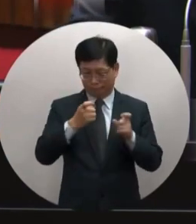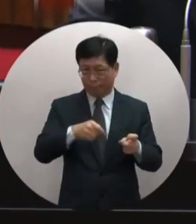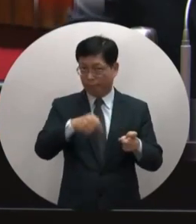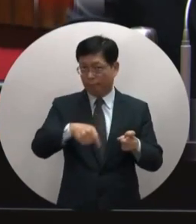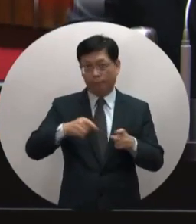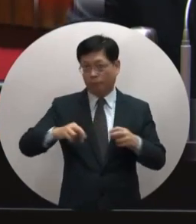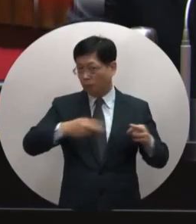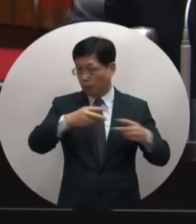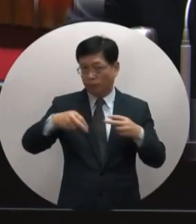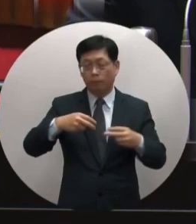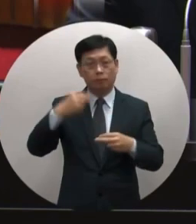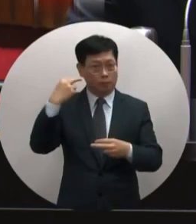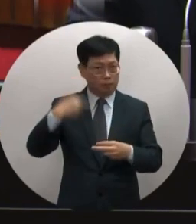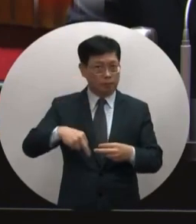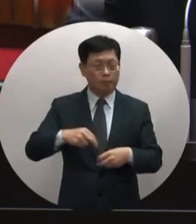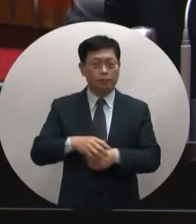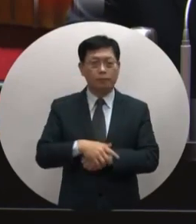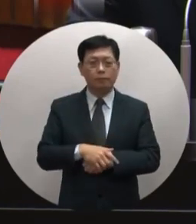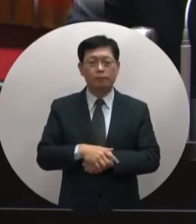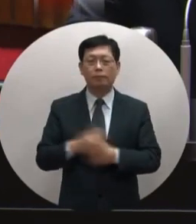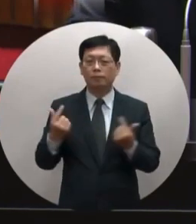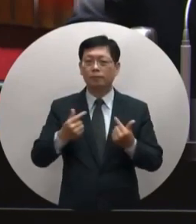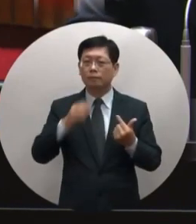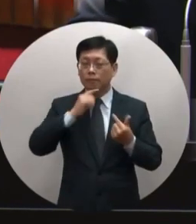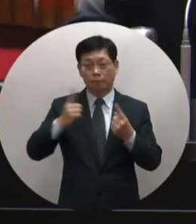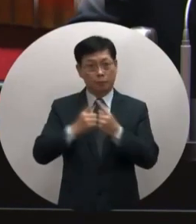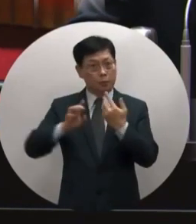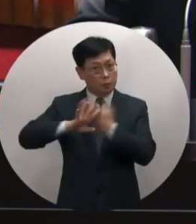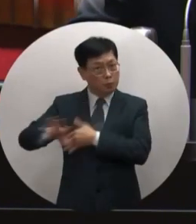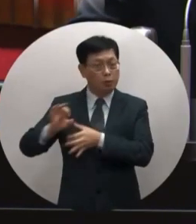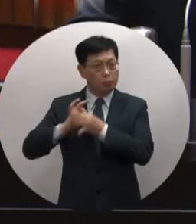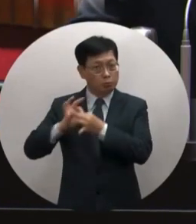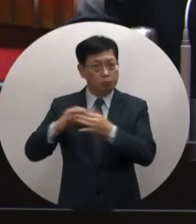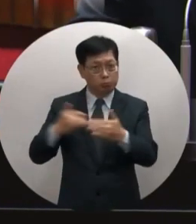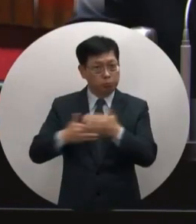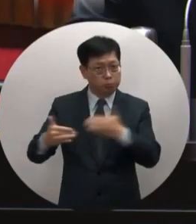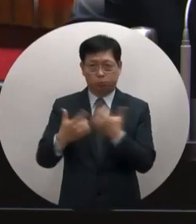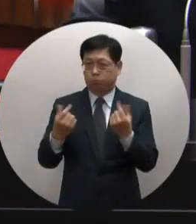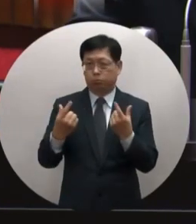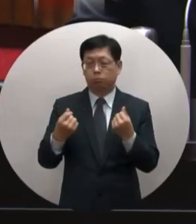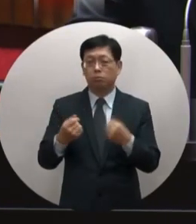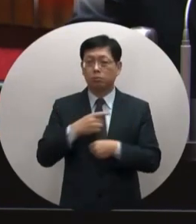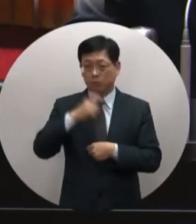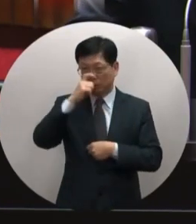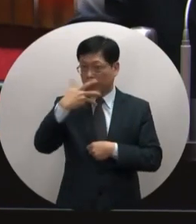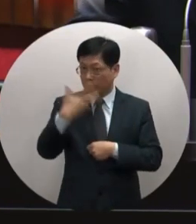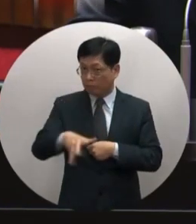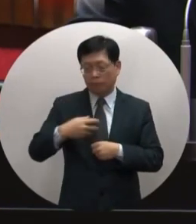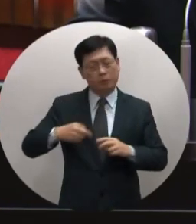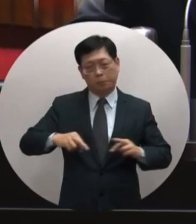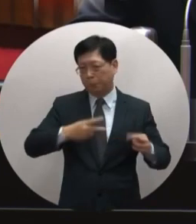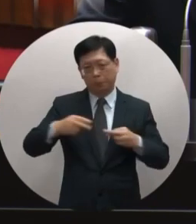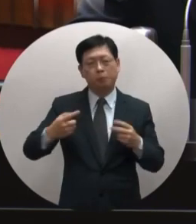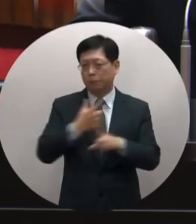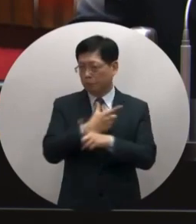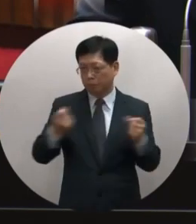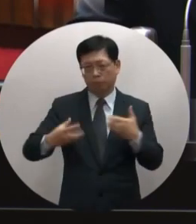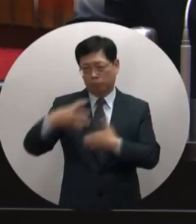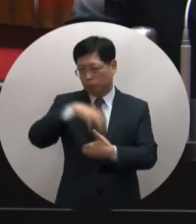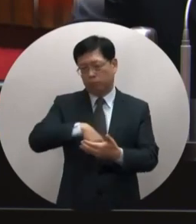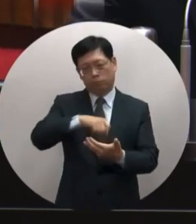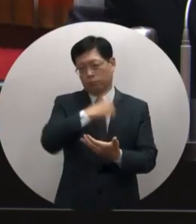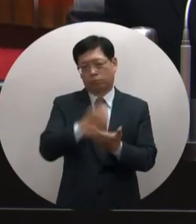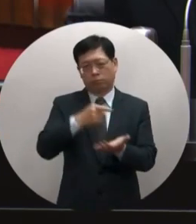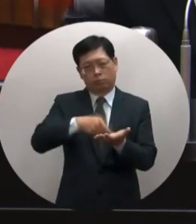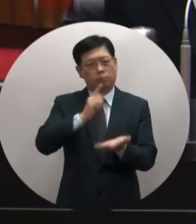的建設甚至於連連外的交通建設連污水的處理建設都是一次